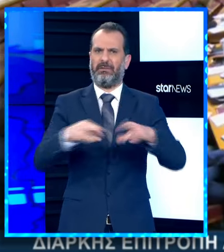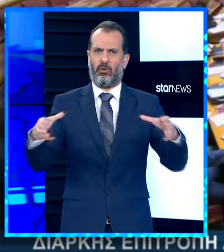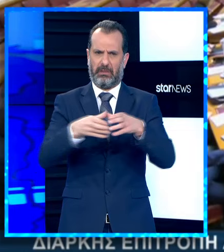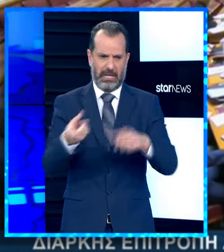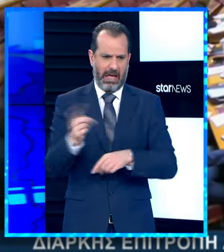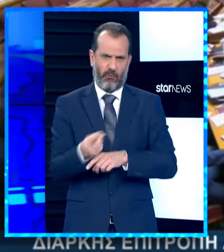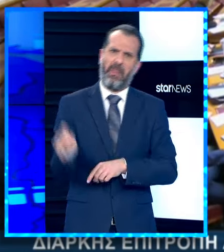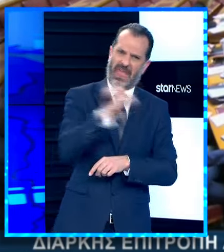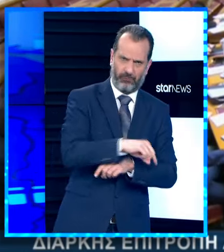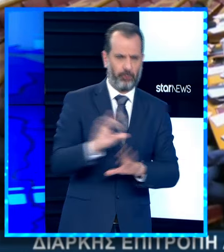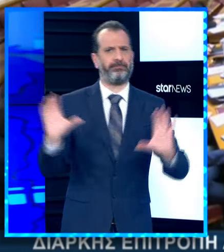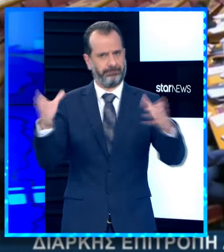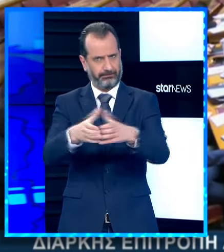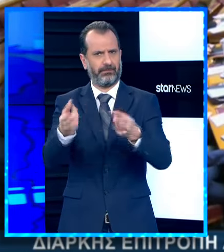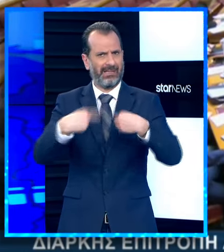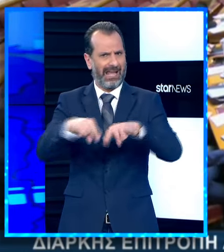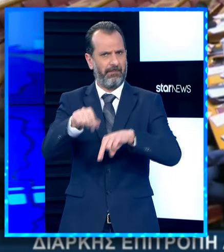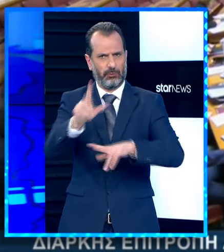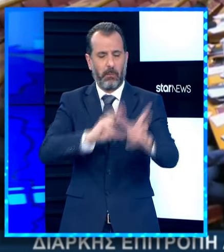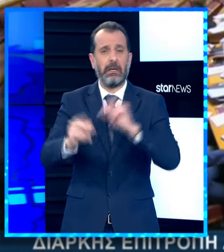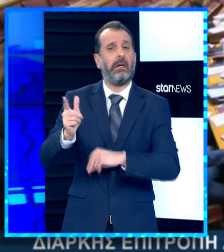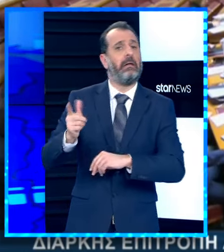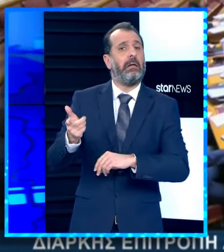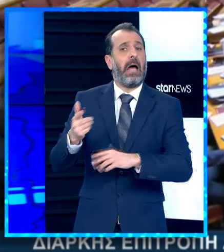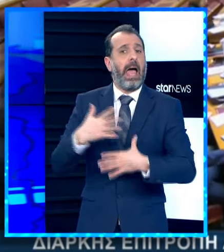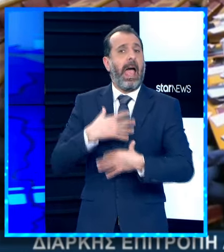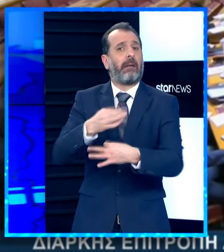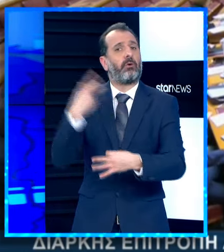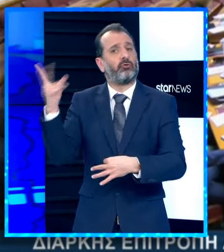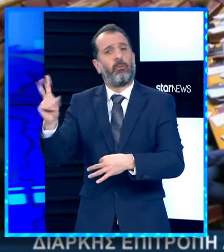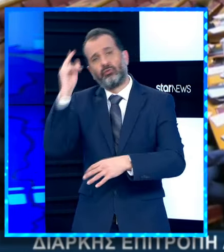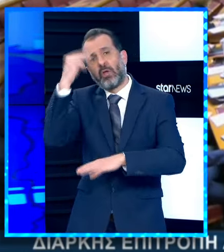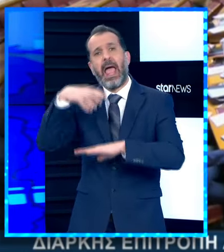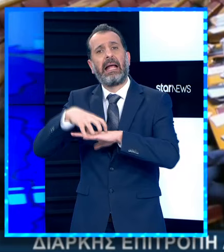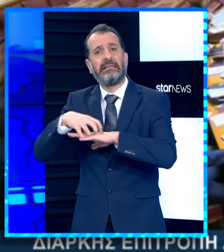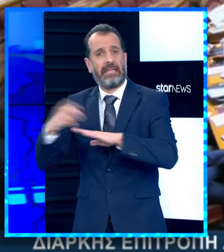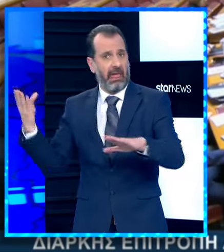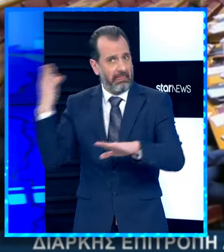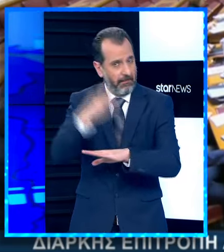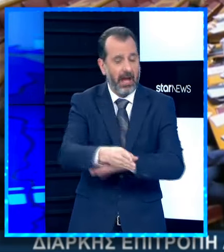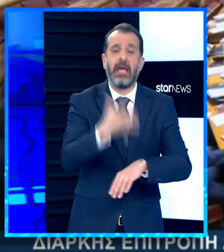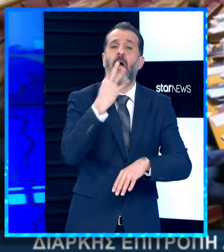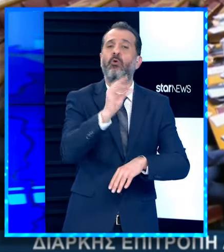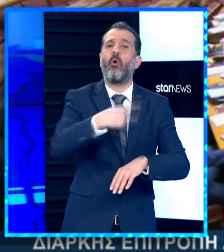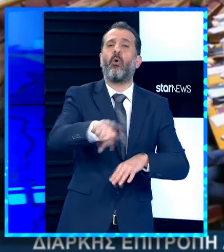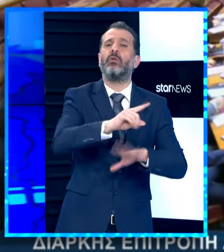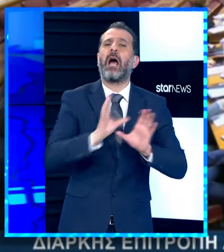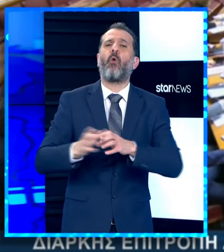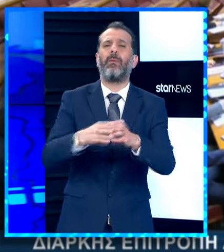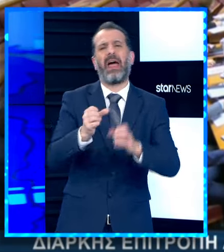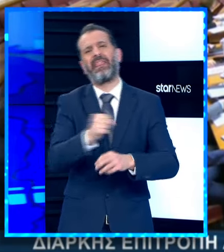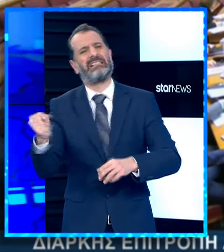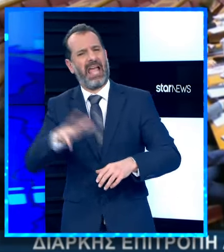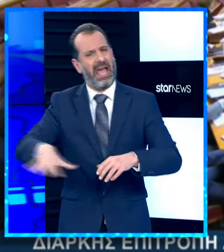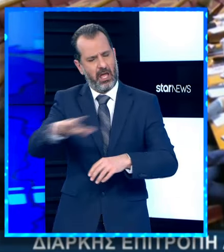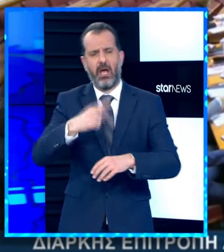δηλαδή, όπου θα δούμε αν θα υπάρχουν εκπρόσωποι της Εκκλησίας, όπως ζήτησαν πάρα πολλά κόμματα εκ δεξιών από τη δεξιά πτέρυγα της